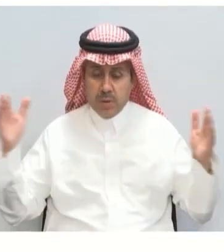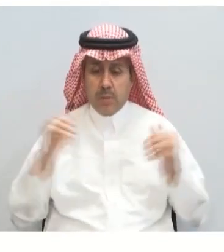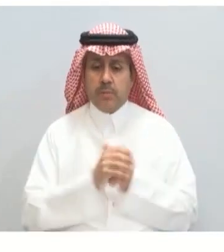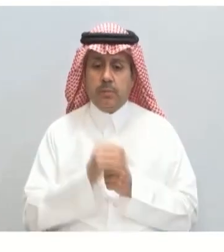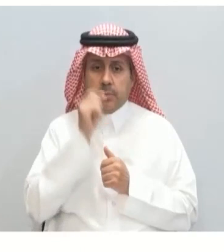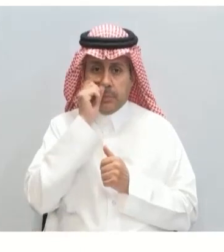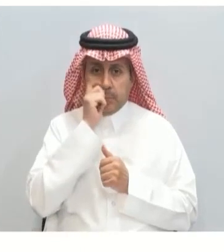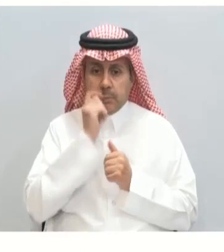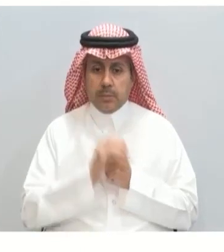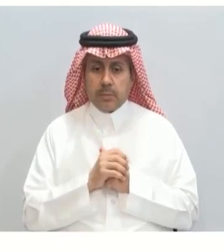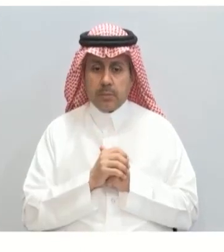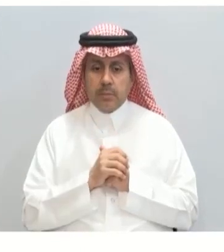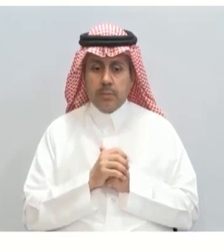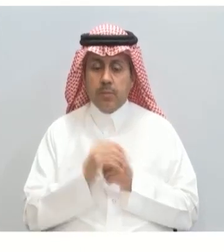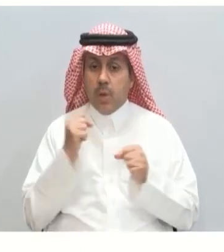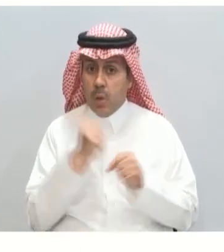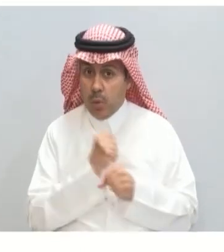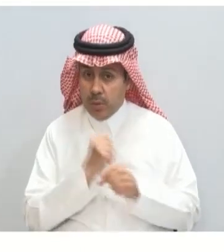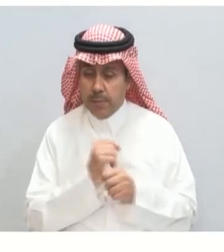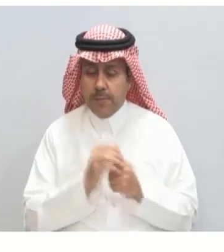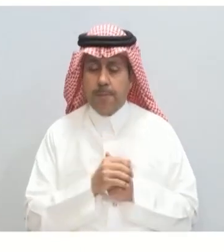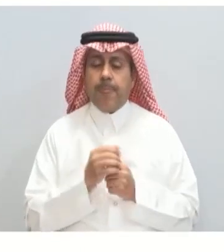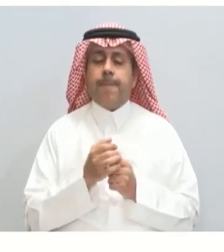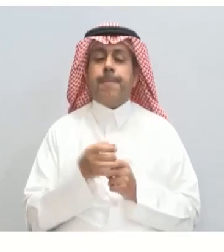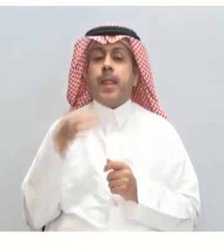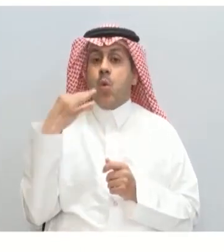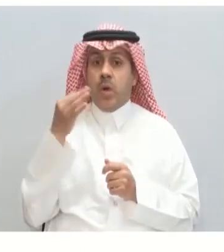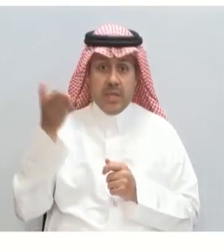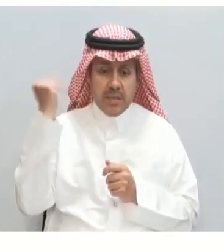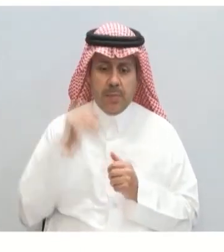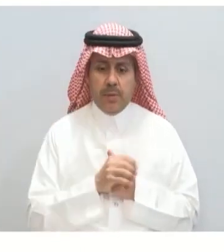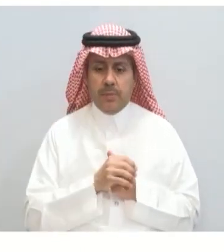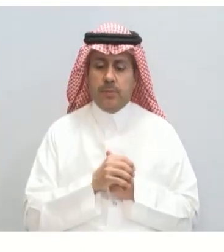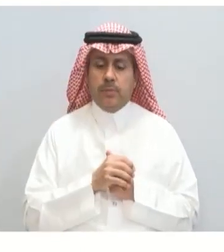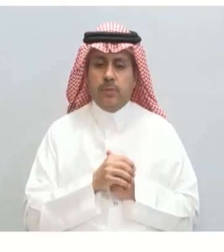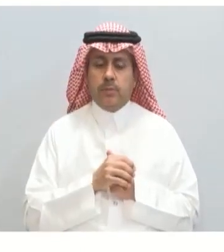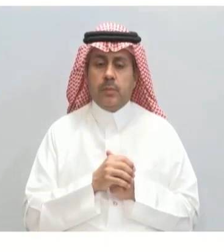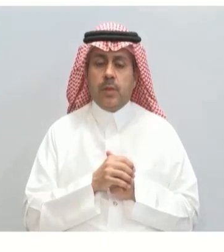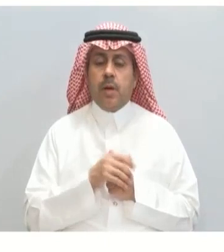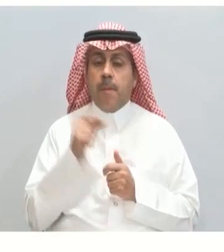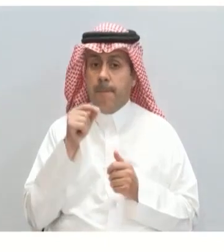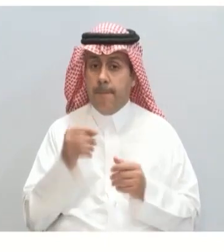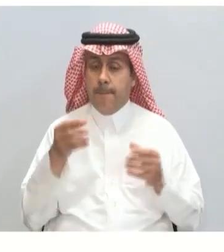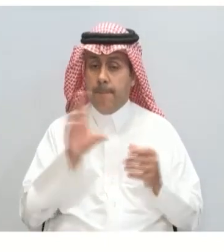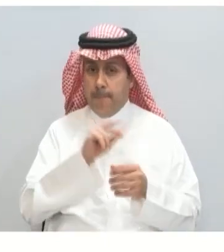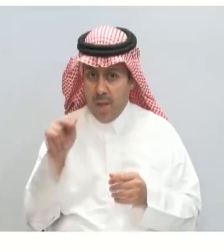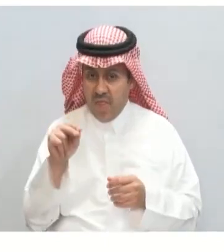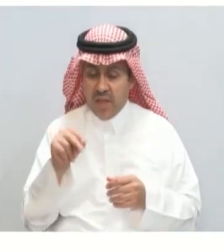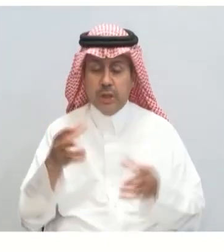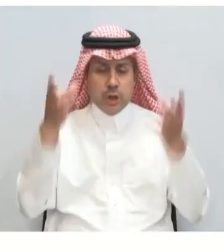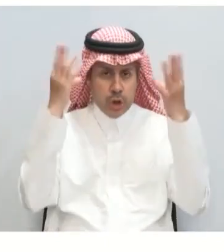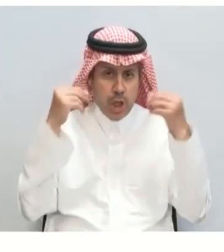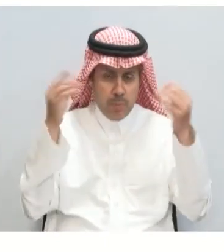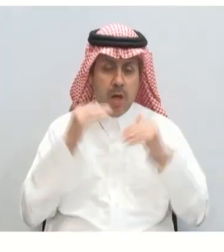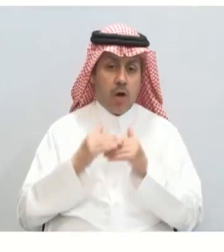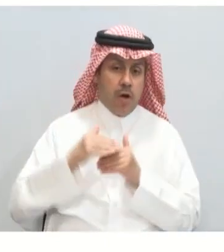الموسعه اذا سنعد او قمنا باعداد الورقه سابقه وكان لدينا بعض التعليمات ان سنرفع الطاقه